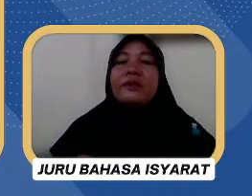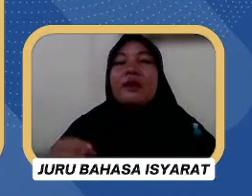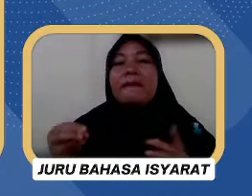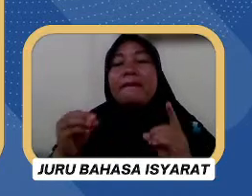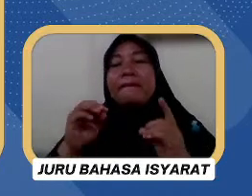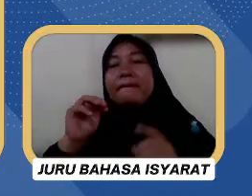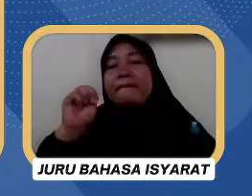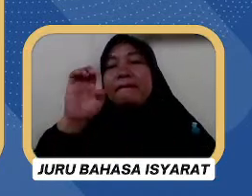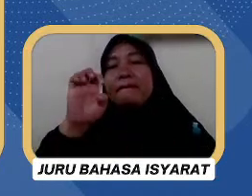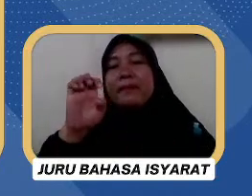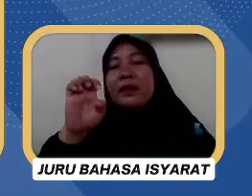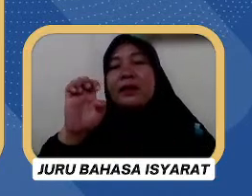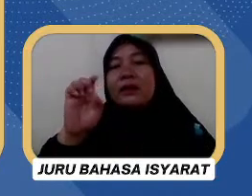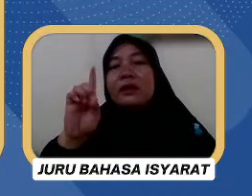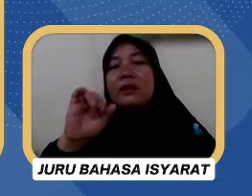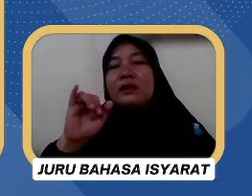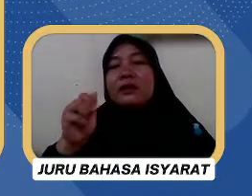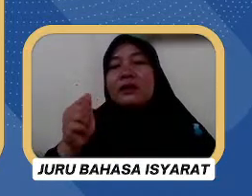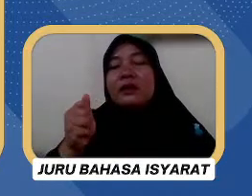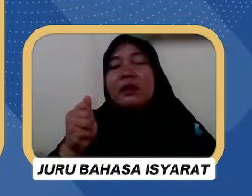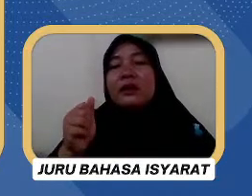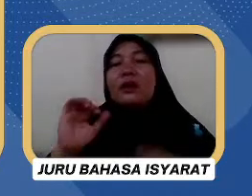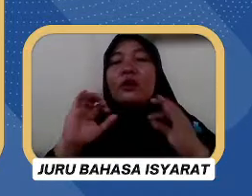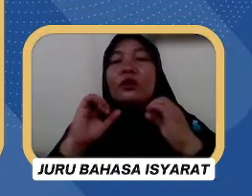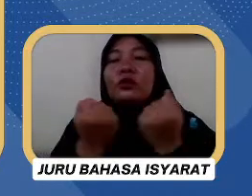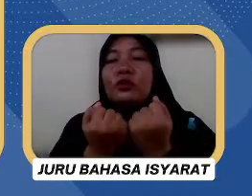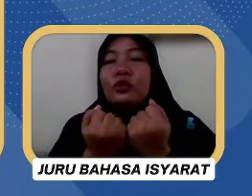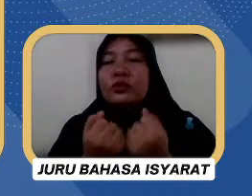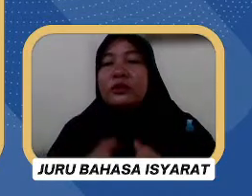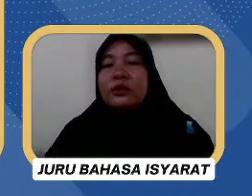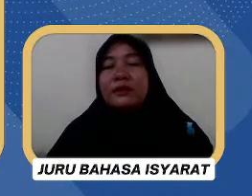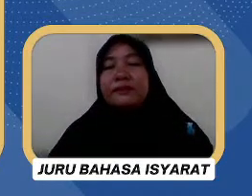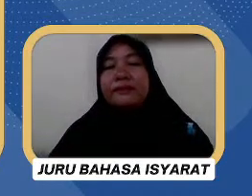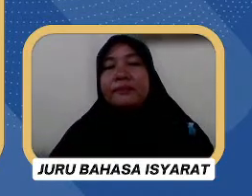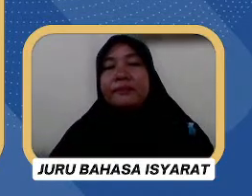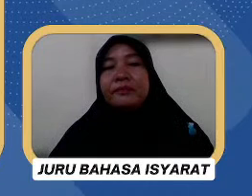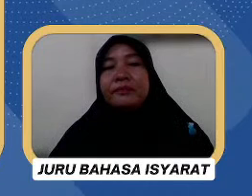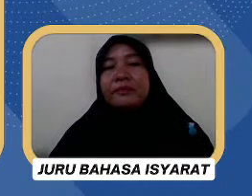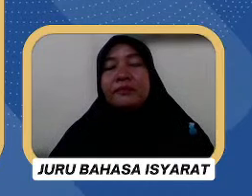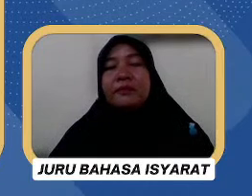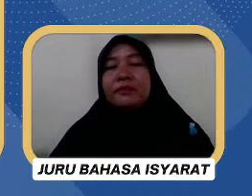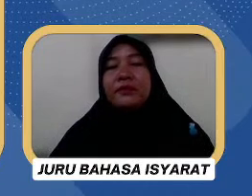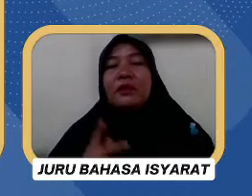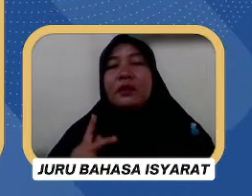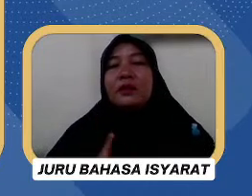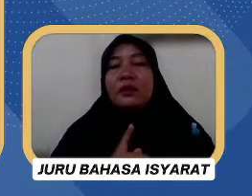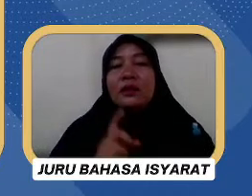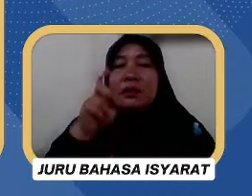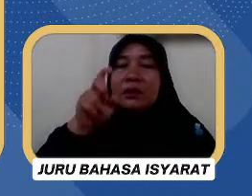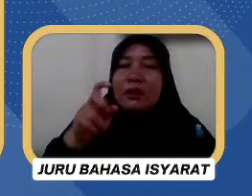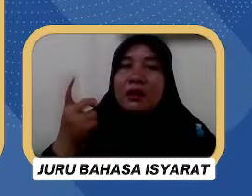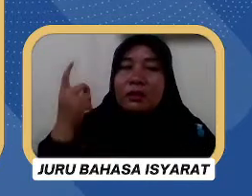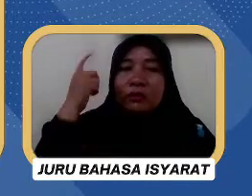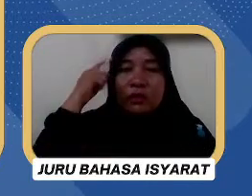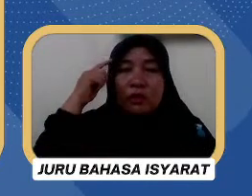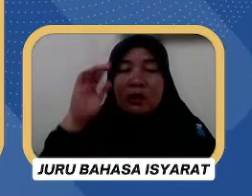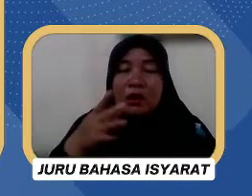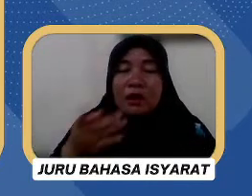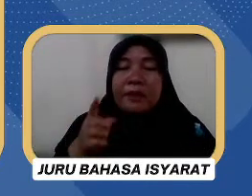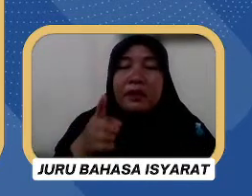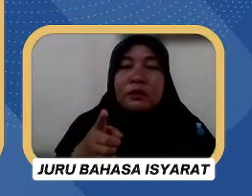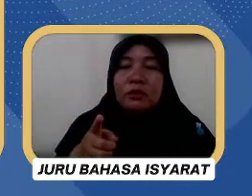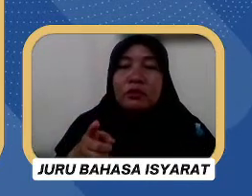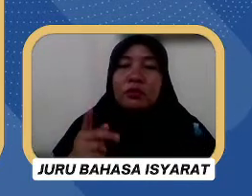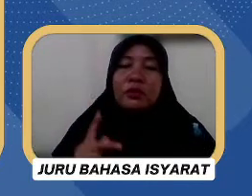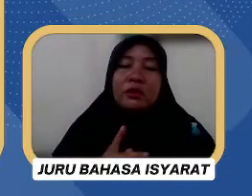akses itu seperti apa? Adakah pembelajaran yang bisa kita ambil atau hanya sebuah kesenangan? Coba mungkin kita lihat lagi pada following